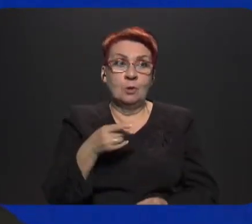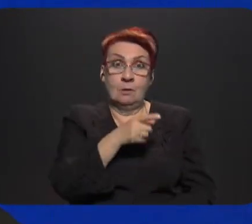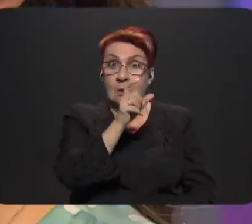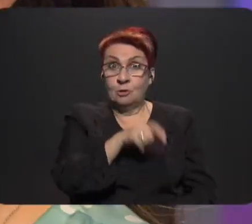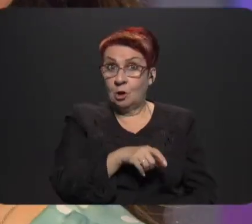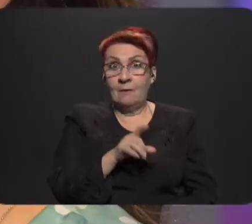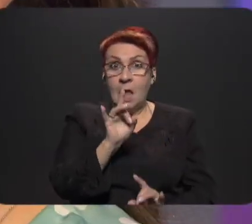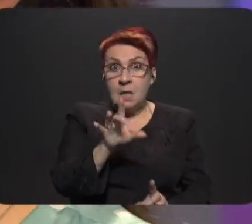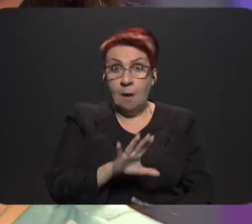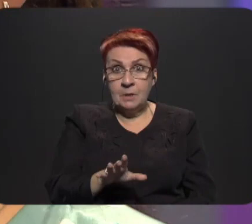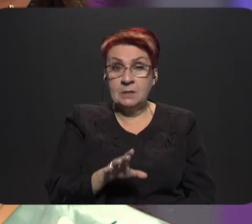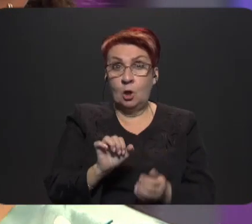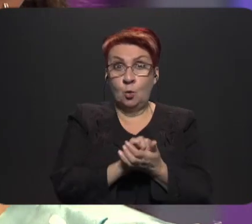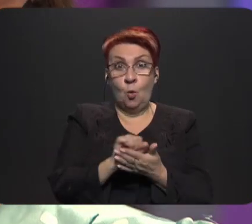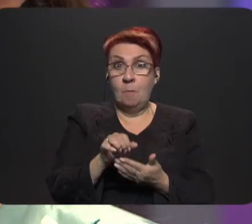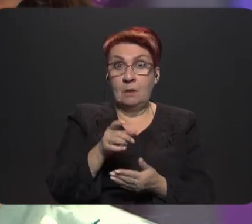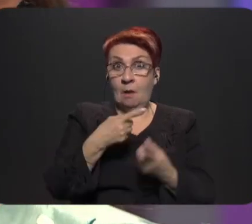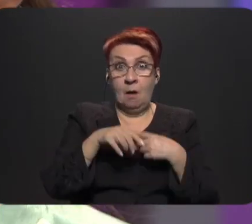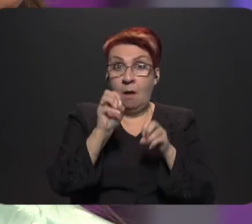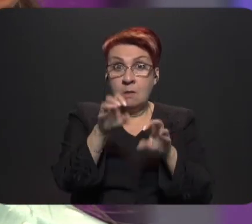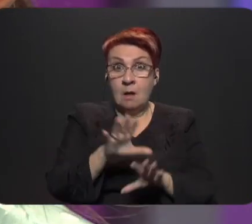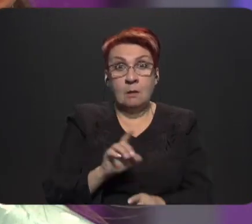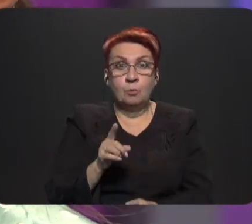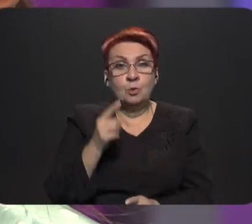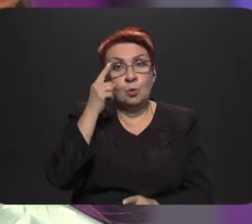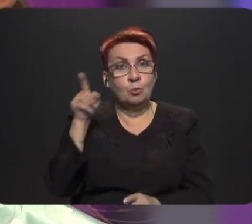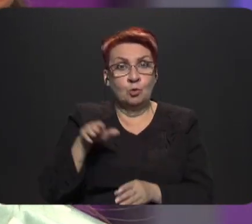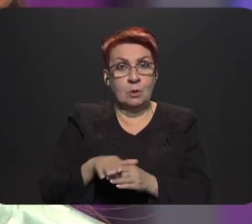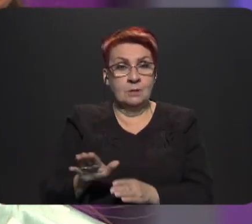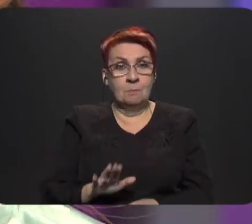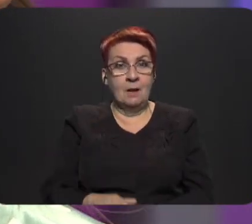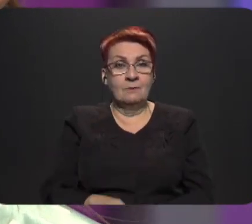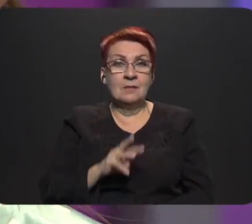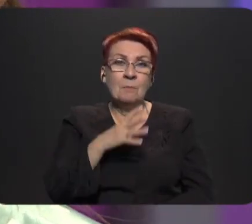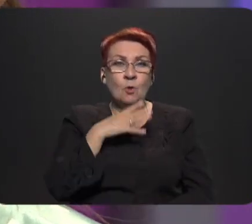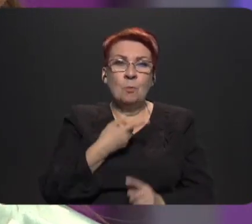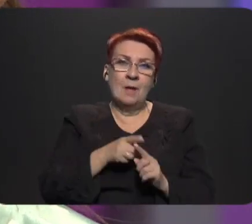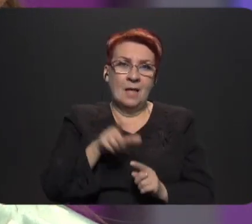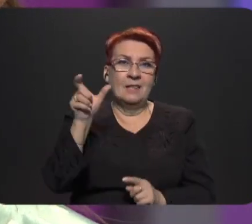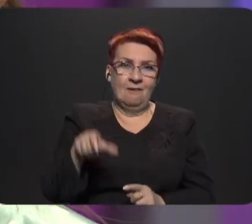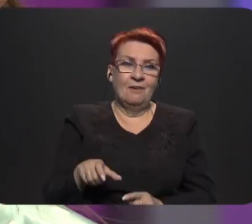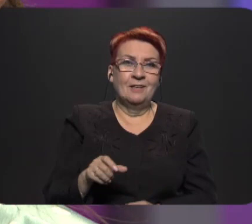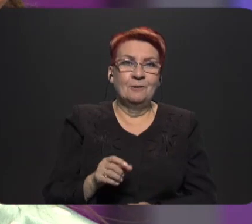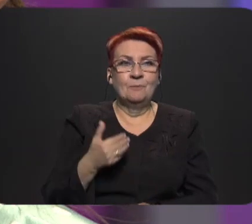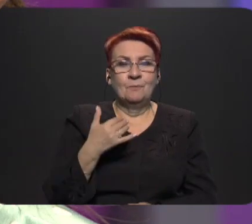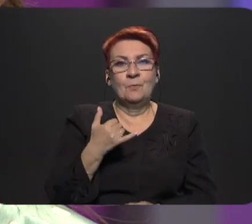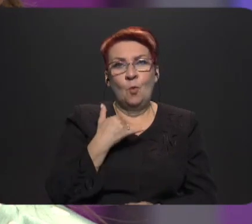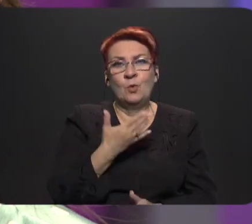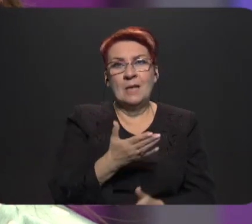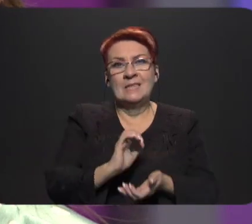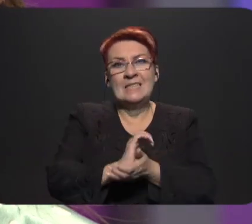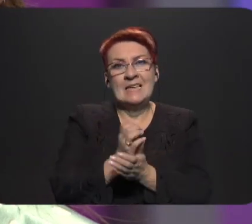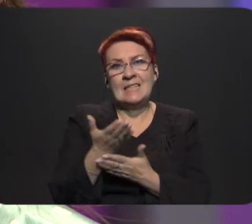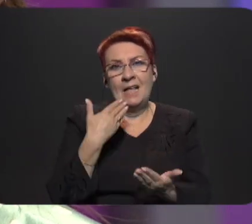этот человек никак не объяснил подробнее, почему он думает, что она не справится. Мы его очень любим. И у нас очень такие тесные